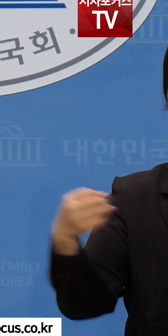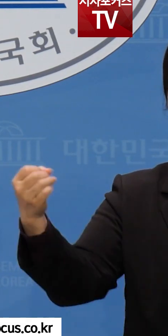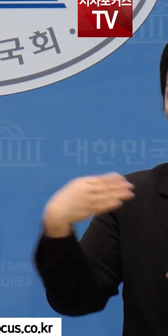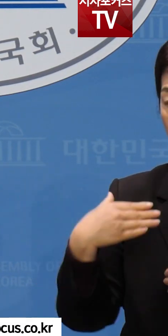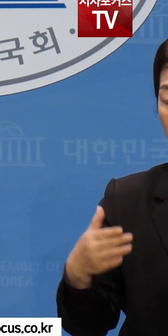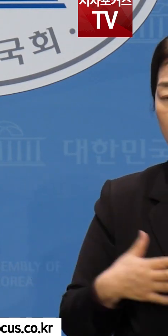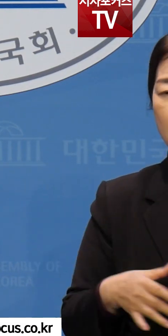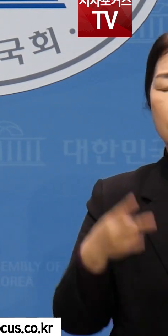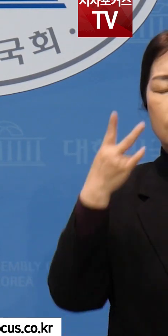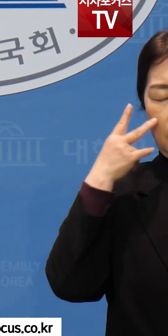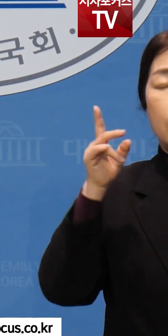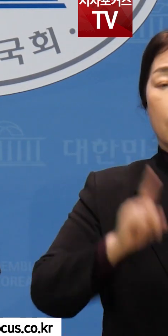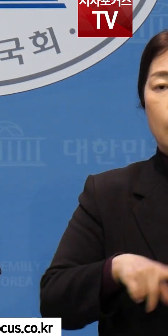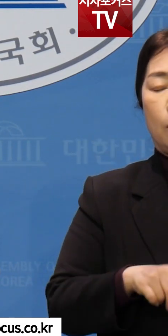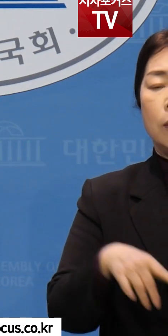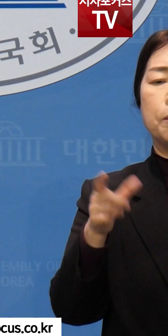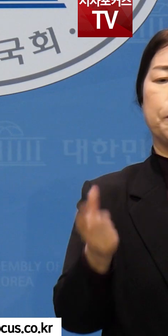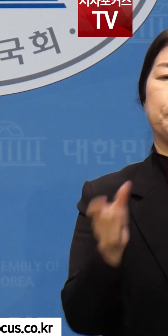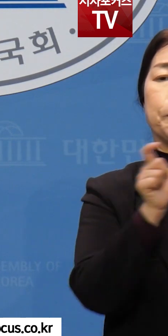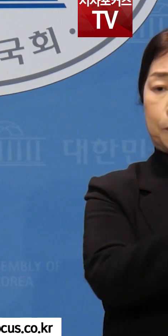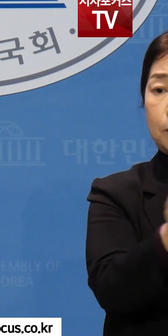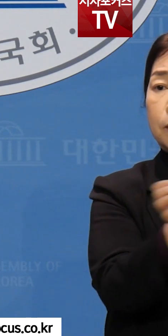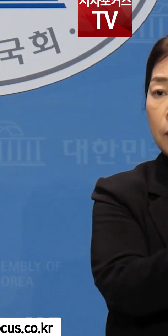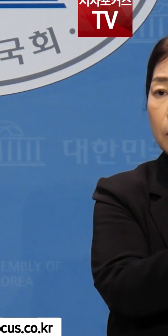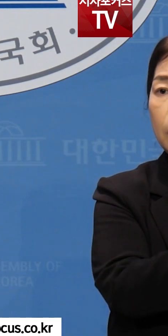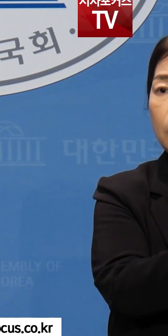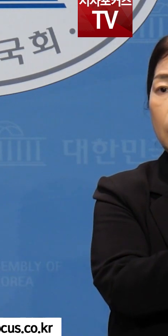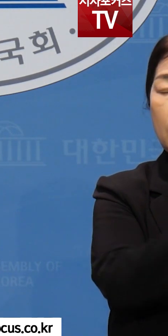해서 마지막 요구까지 다 수용했습니다.